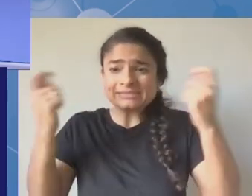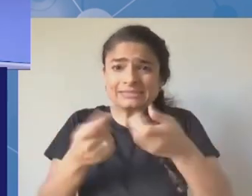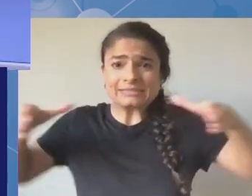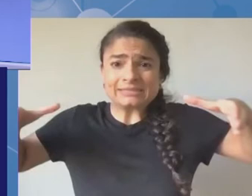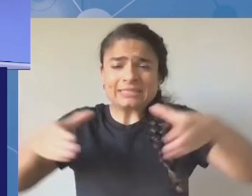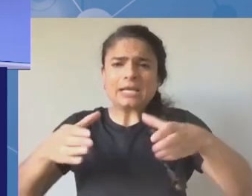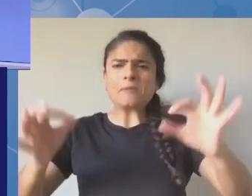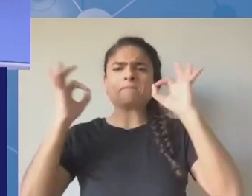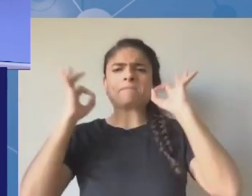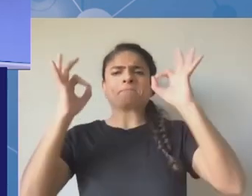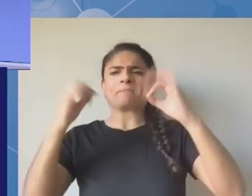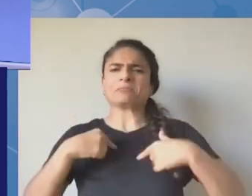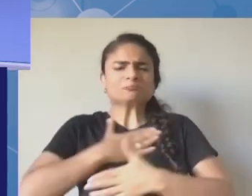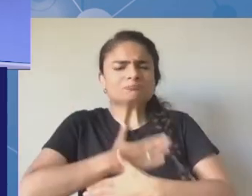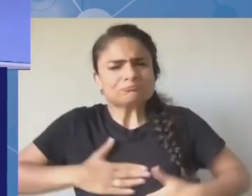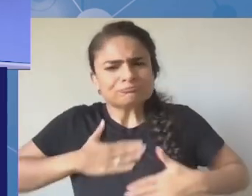جدا.